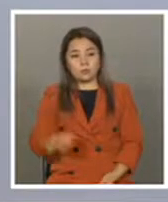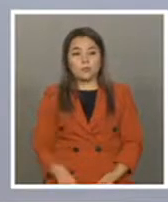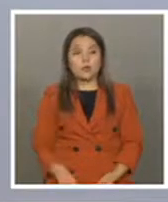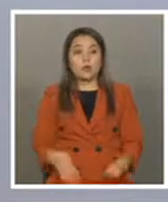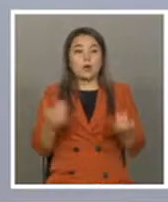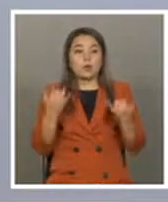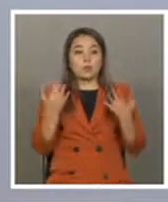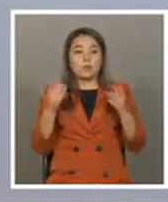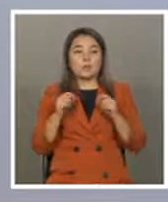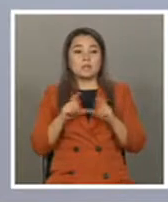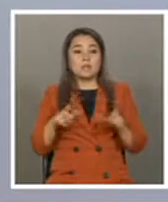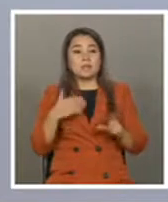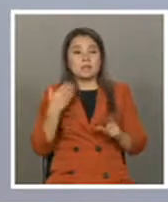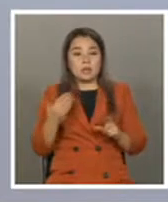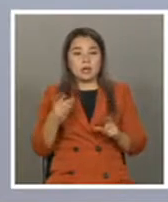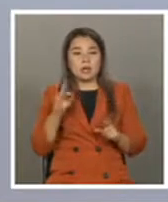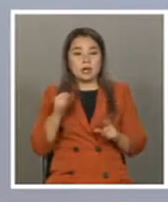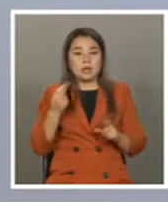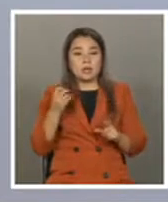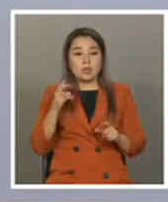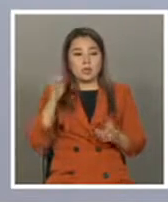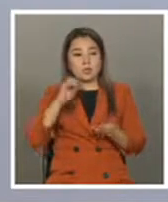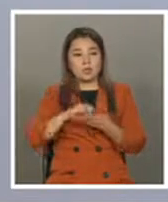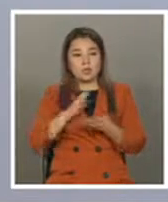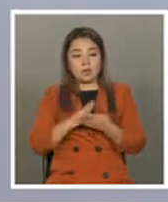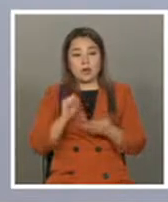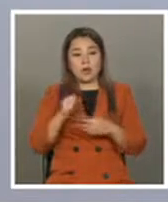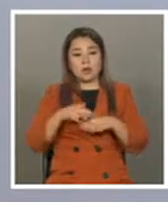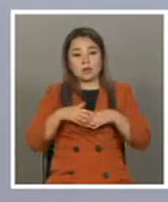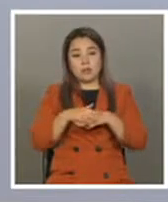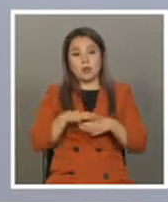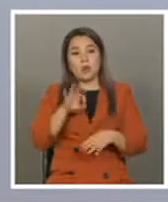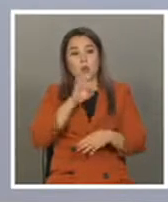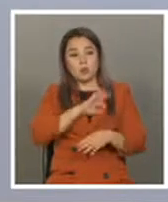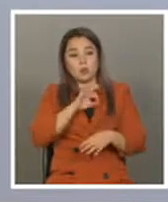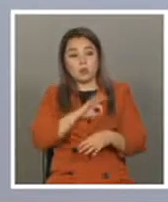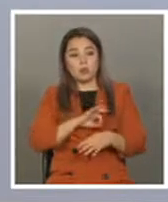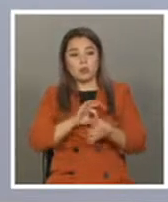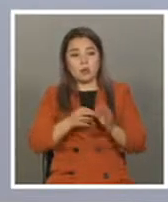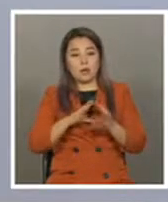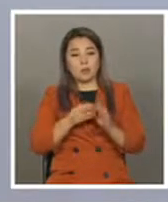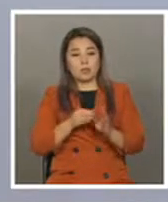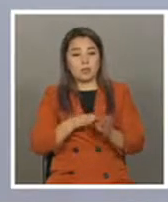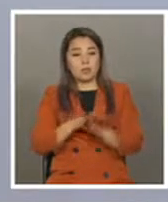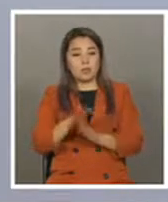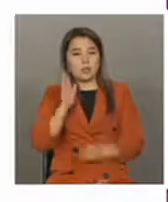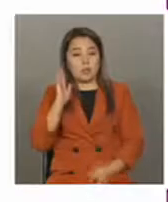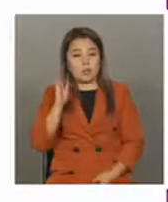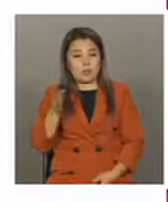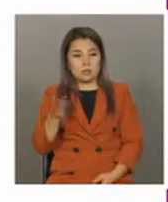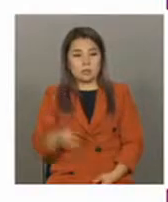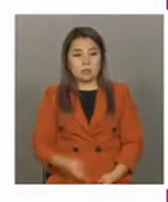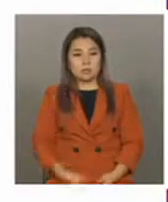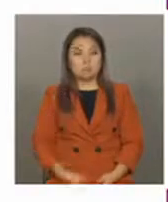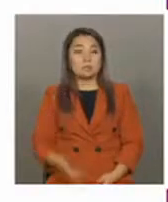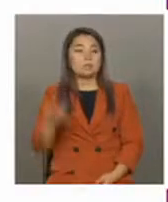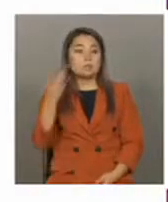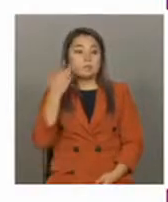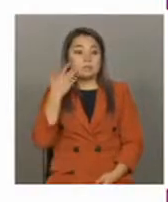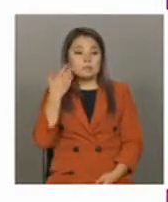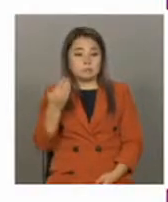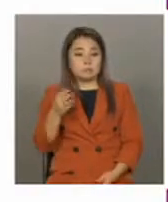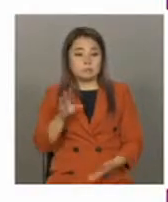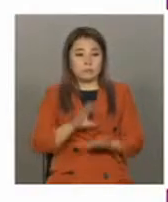Бүгінгі сабақта сіз рационал сандарға арифметикалық амалдар қолдану дағдысын жетілдіресіз. Әдеттегідей